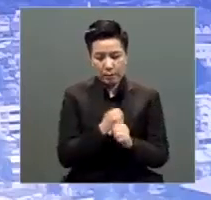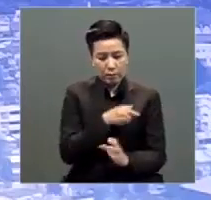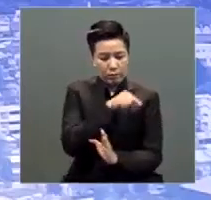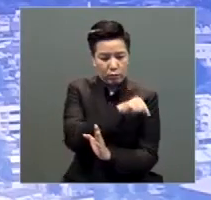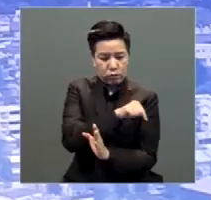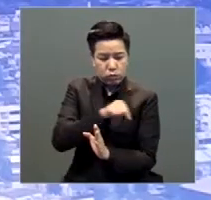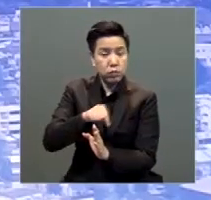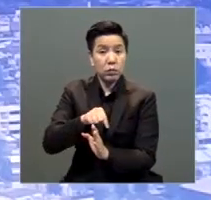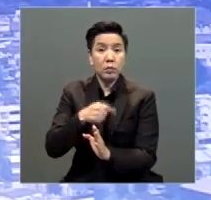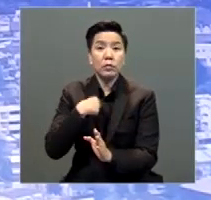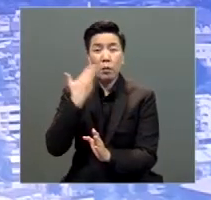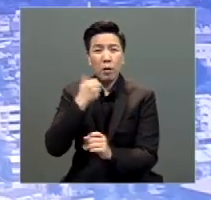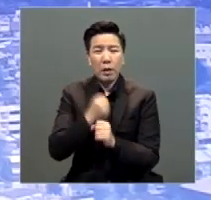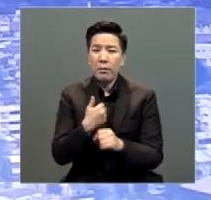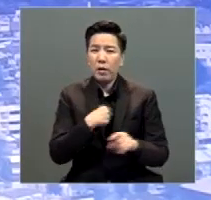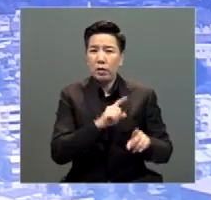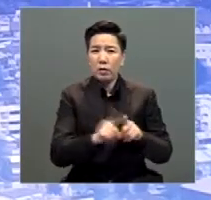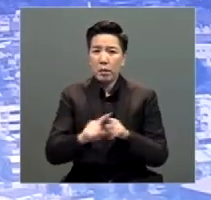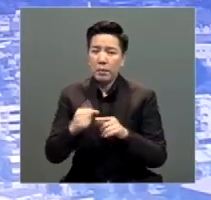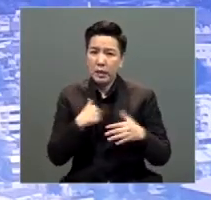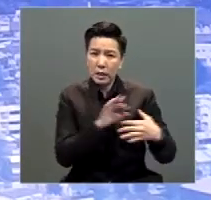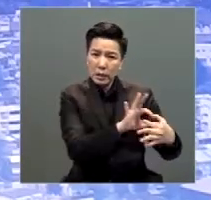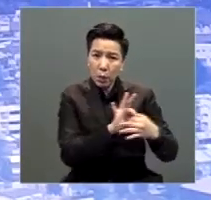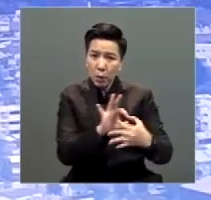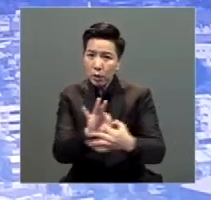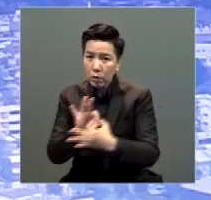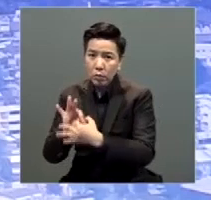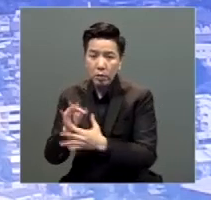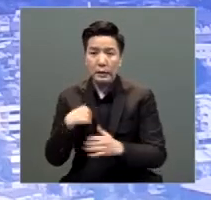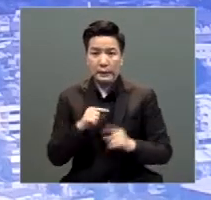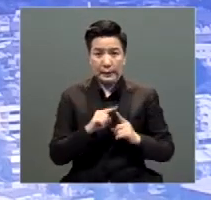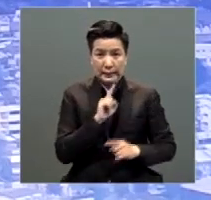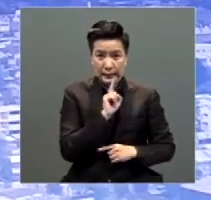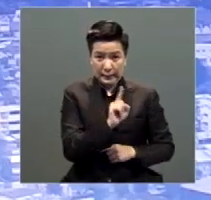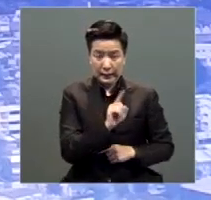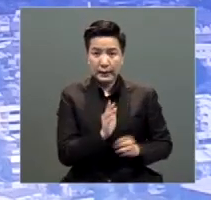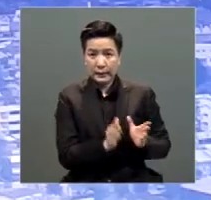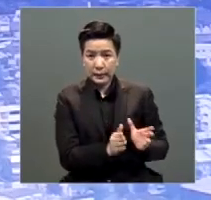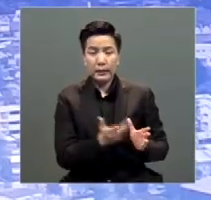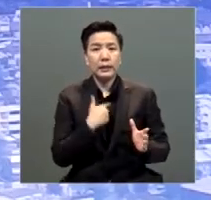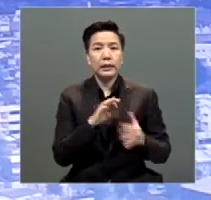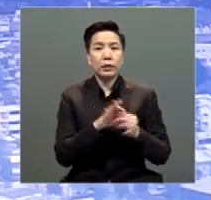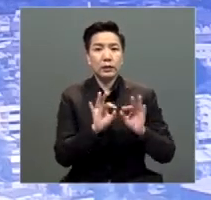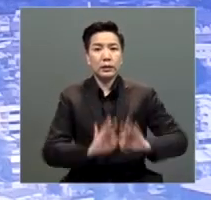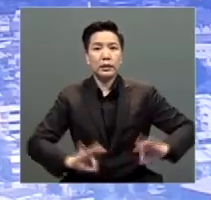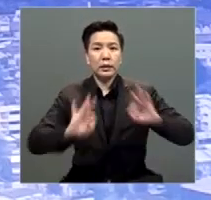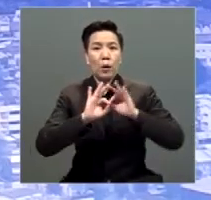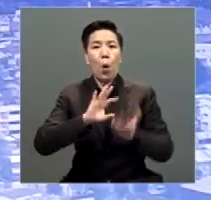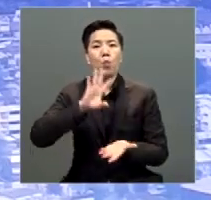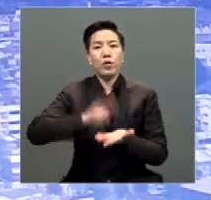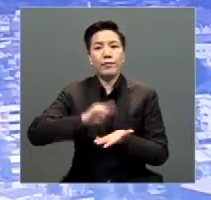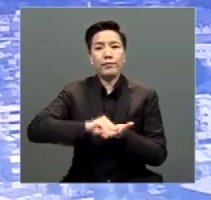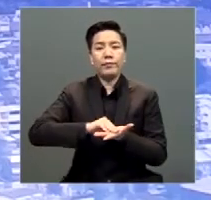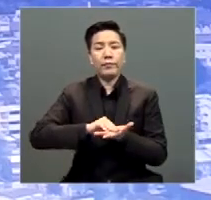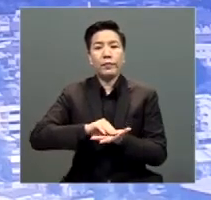ต้องบอกนะครับว่ามีหลายส่วนประกอบกันด้านหนึ่งคือต้องให้ความสำคัญกับชุดข้อมูลนะ